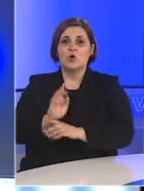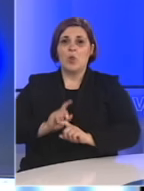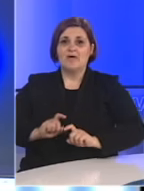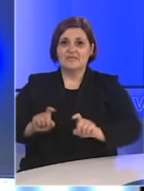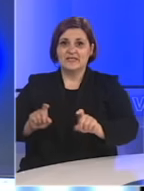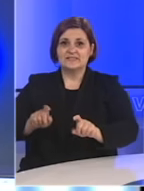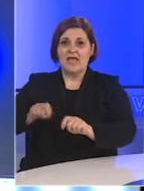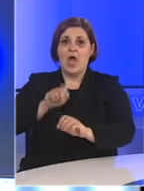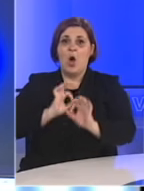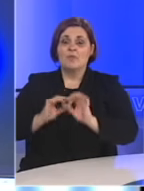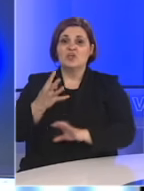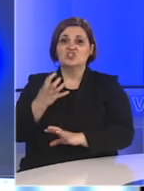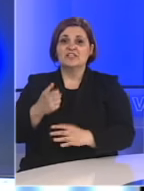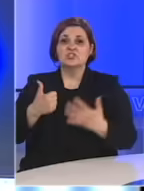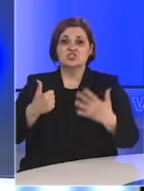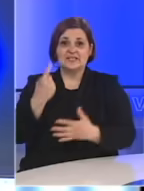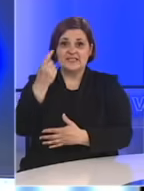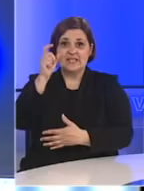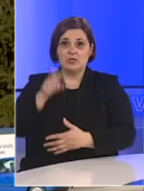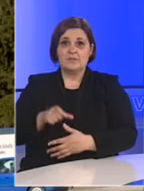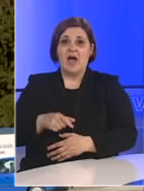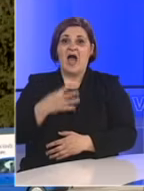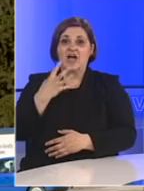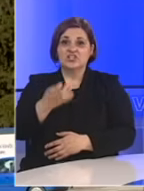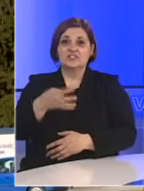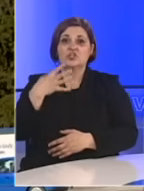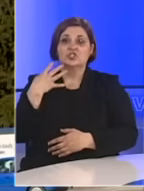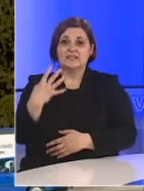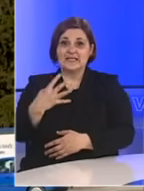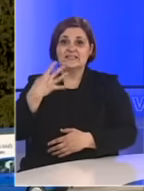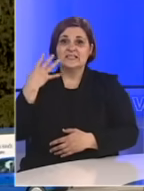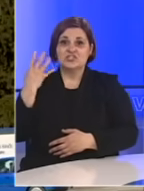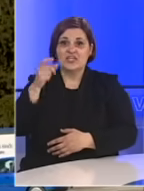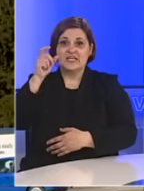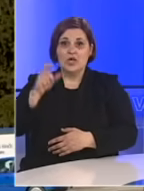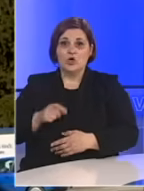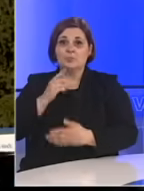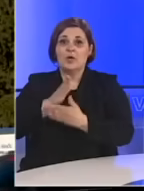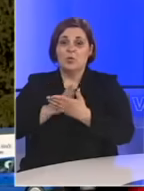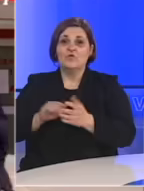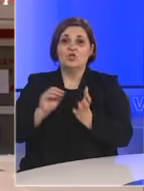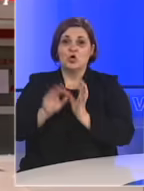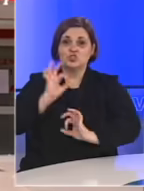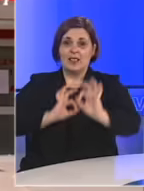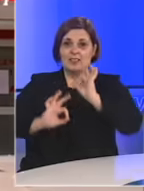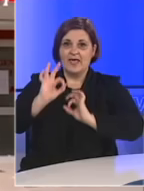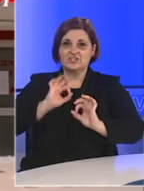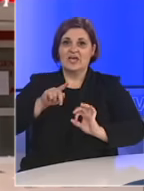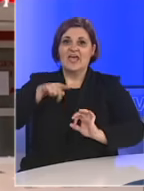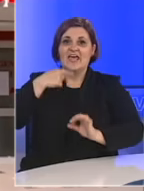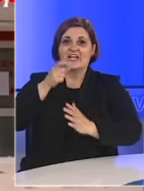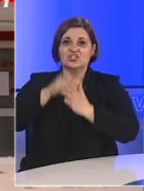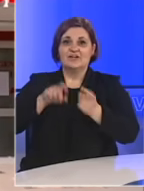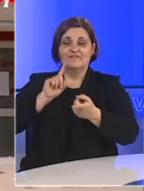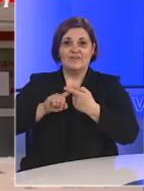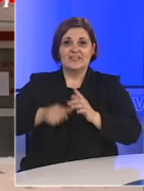COVID-19. Oporavila se 461 osoba, a 444 osobe su u fazi liječenja, saopćio je